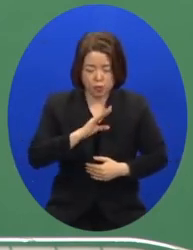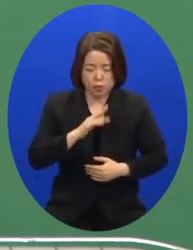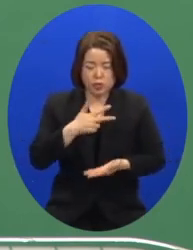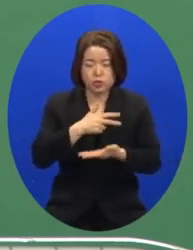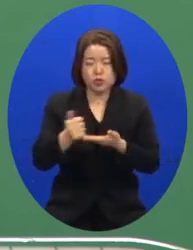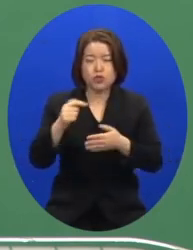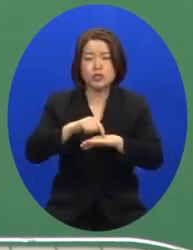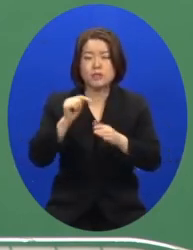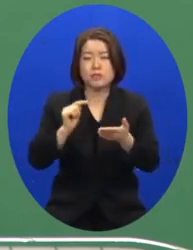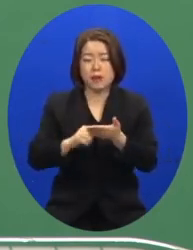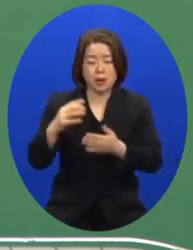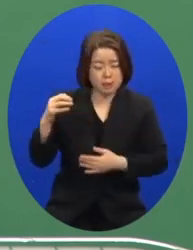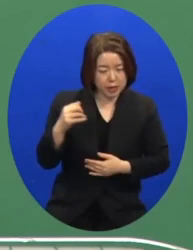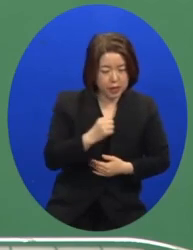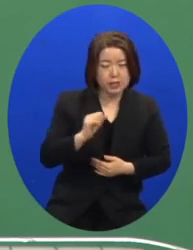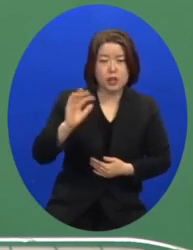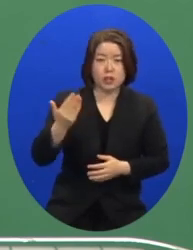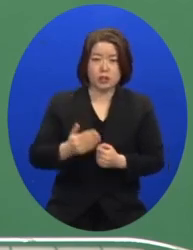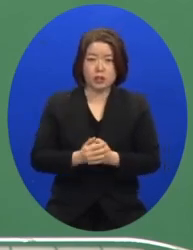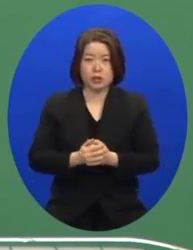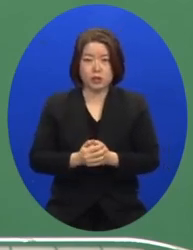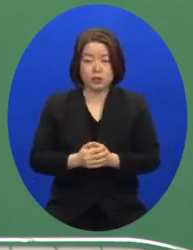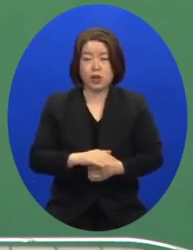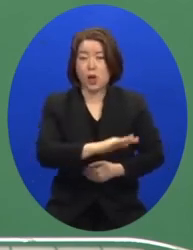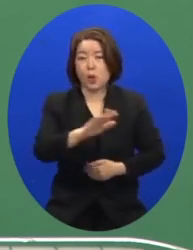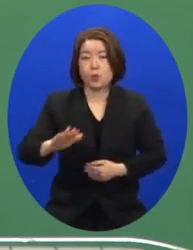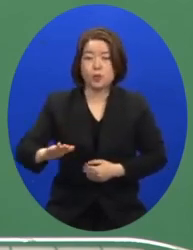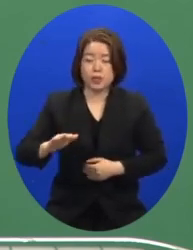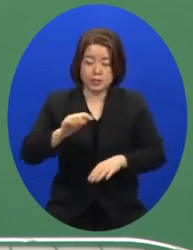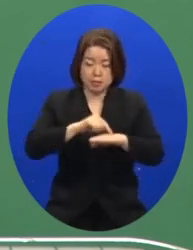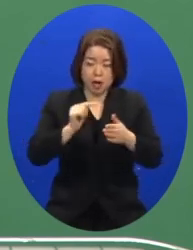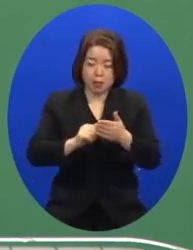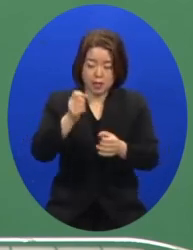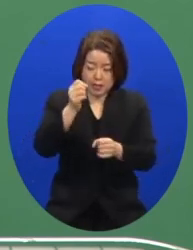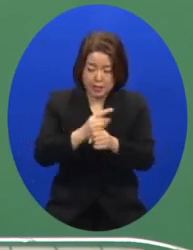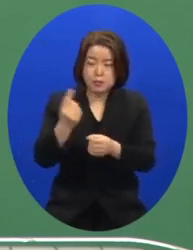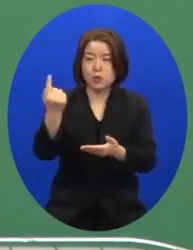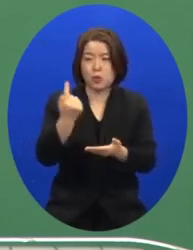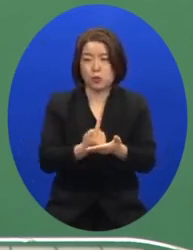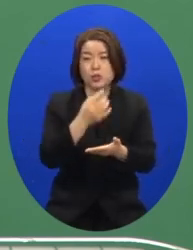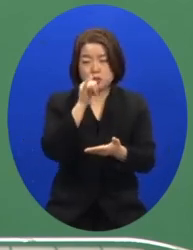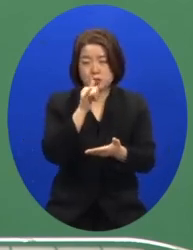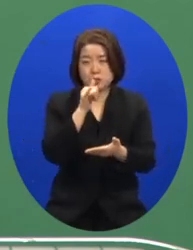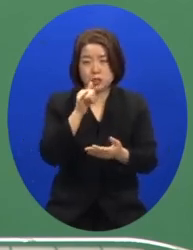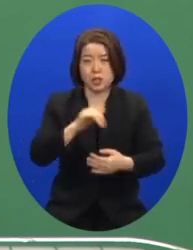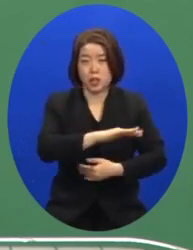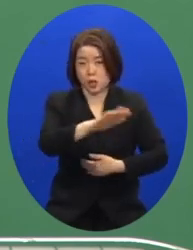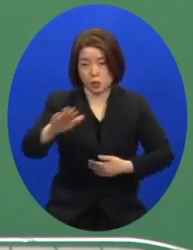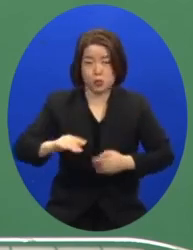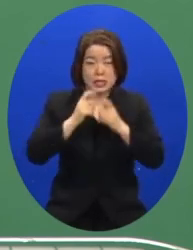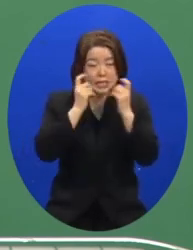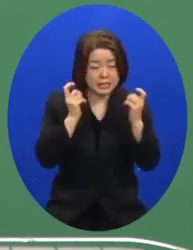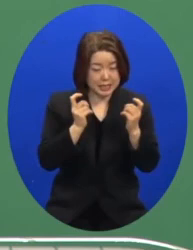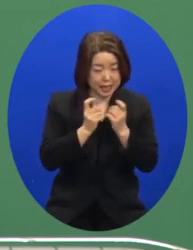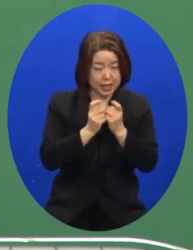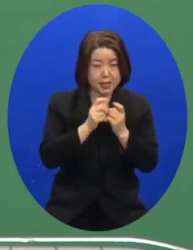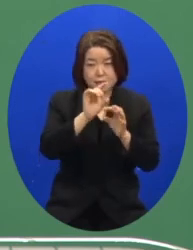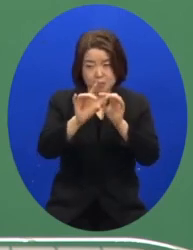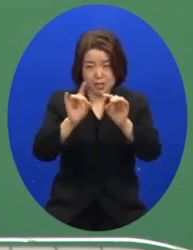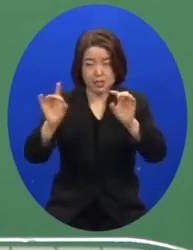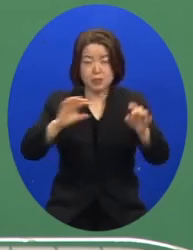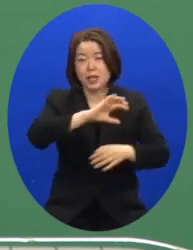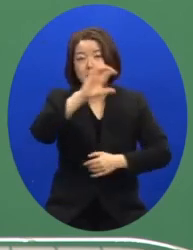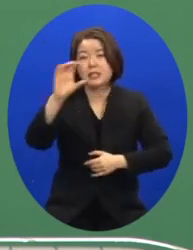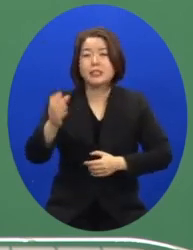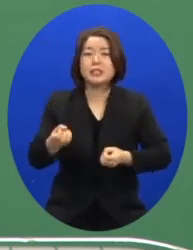되요 우리 안에 이미 오셨어요 이것이 우리 개 일에 그랬음 았어요